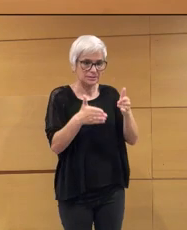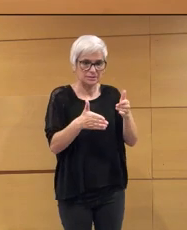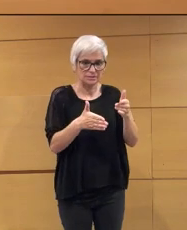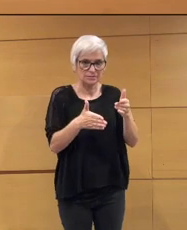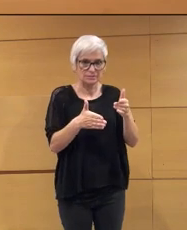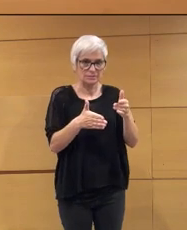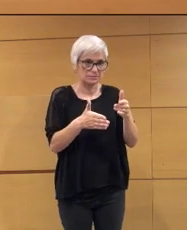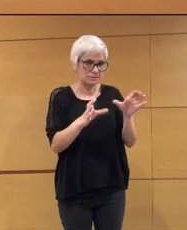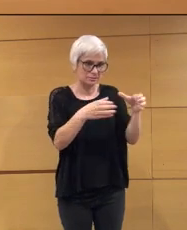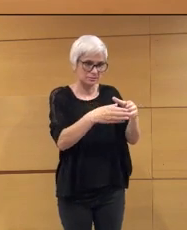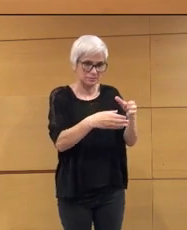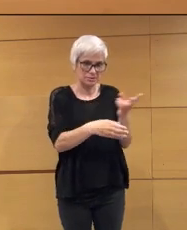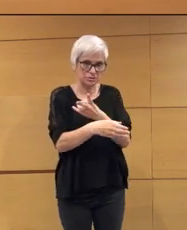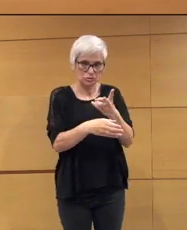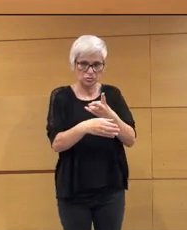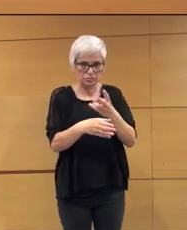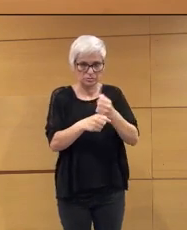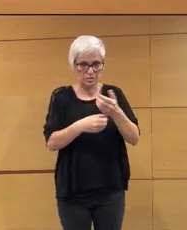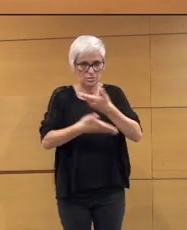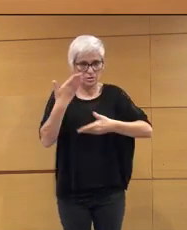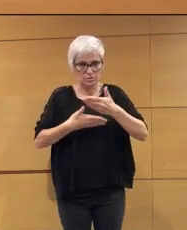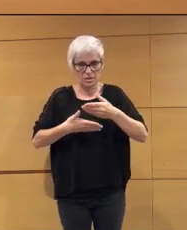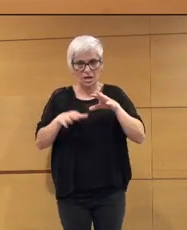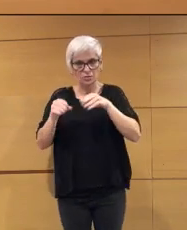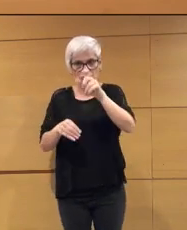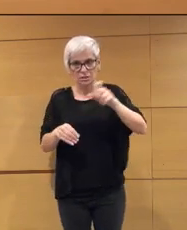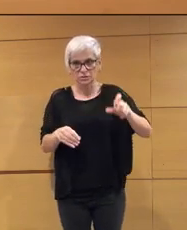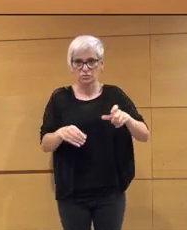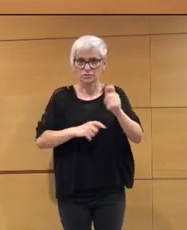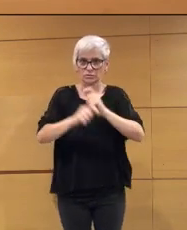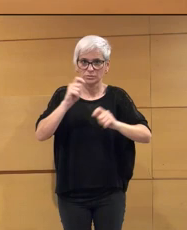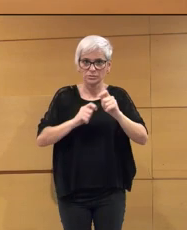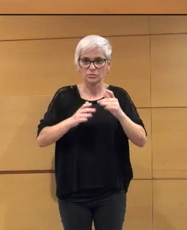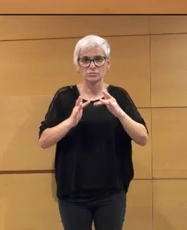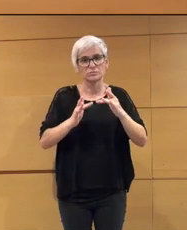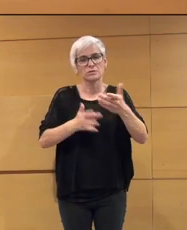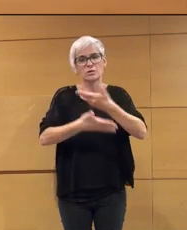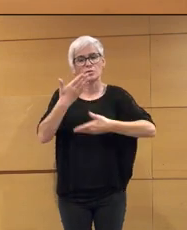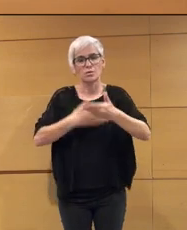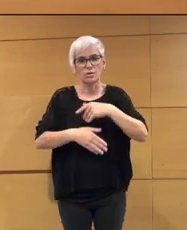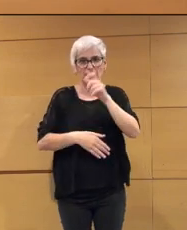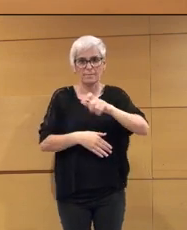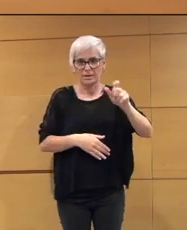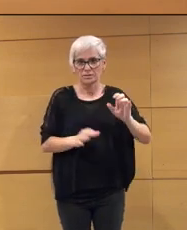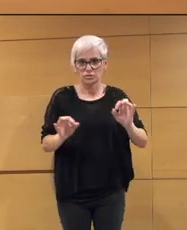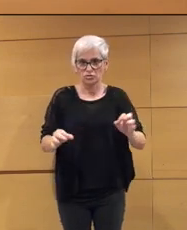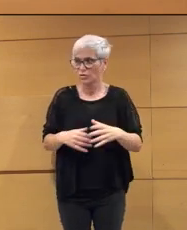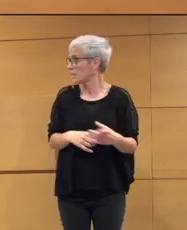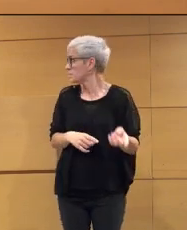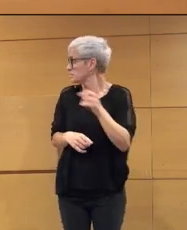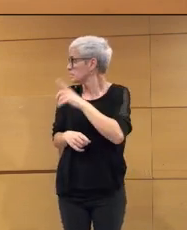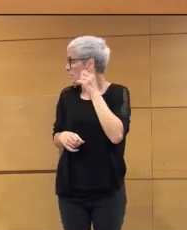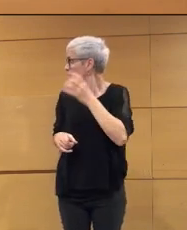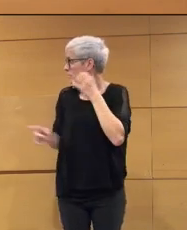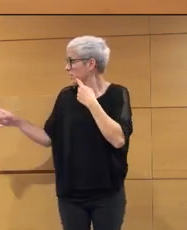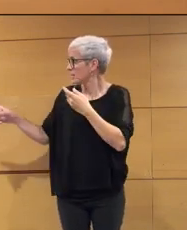usuaris. És a dir, per això sempre hem de col·laborar amb associacions d'usuaris i amb persones. Mm-hmm. Però no està tan lluny el metavers. Al final, quan, yeah, diem